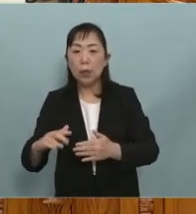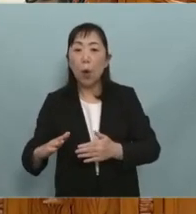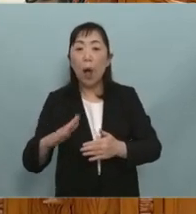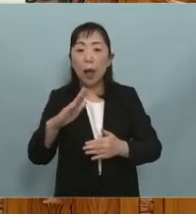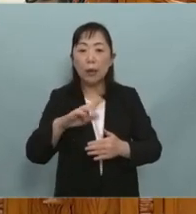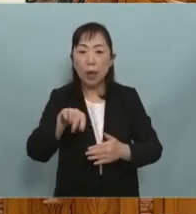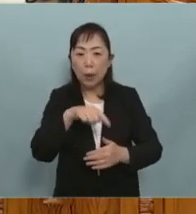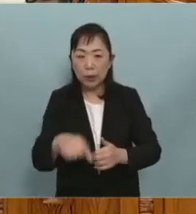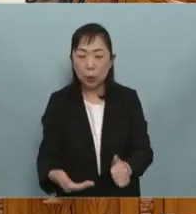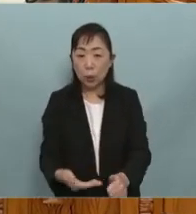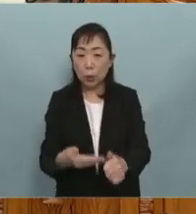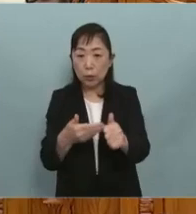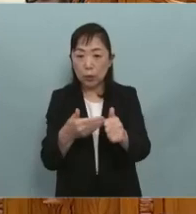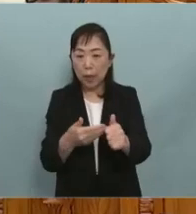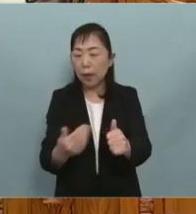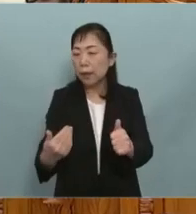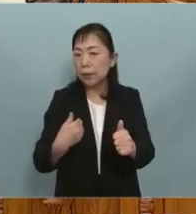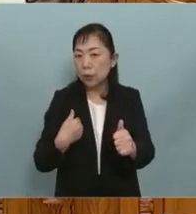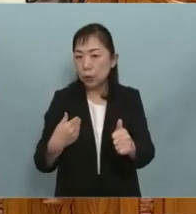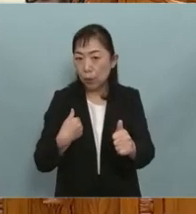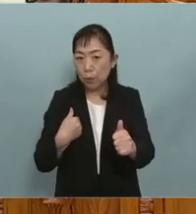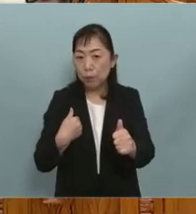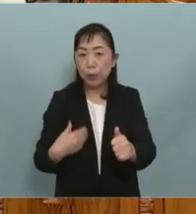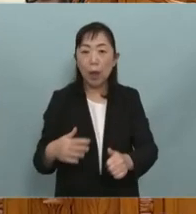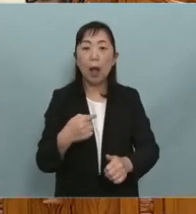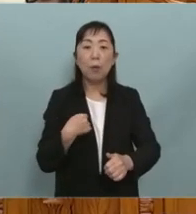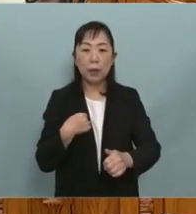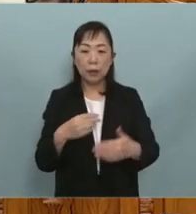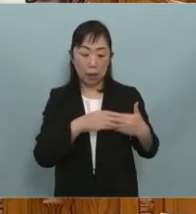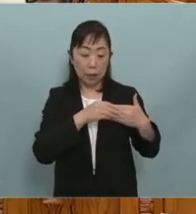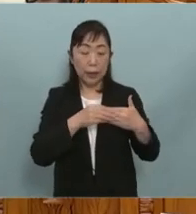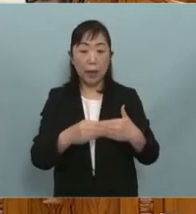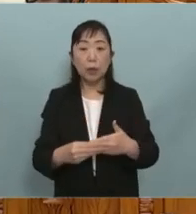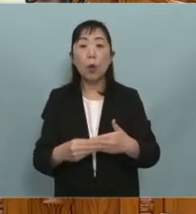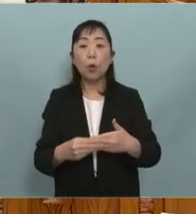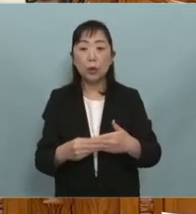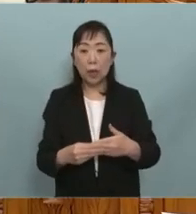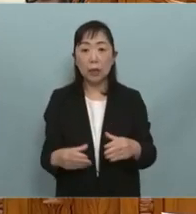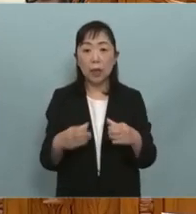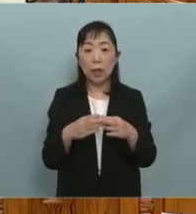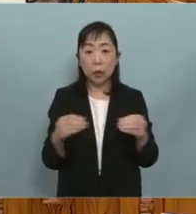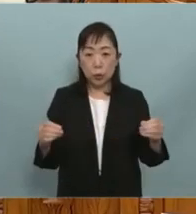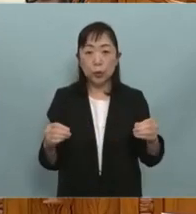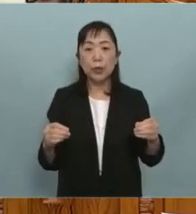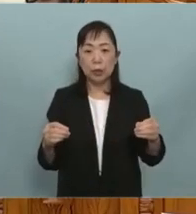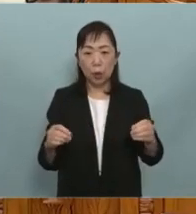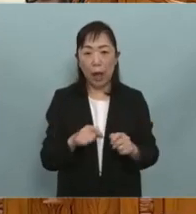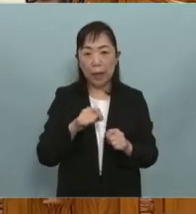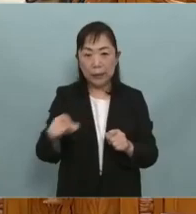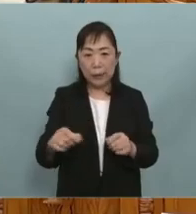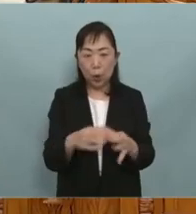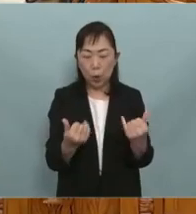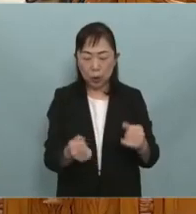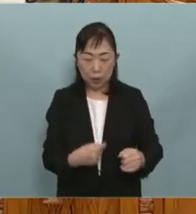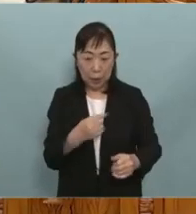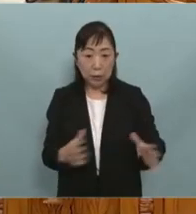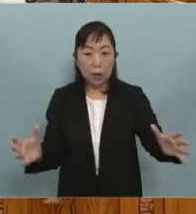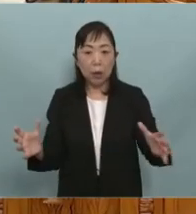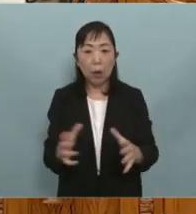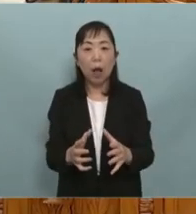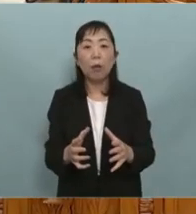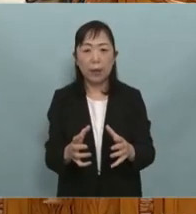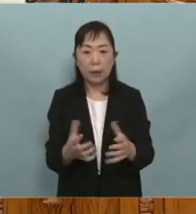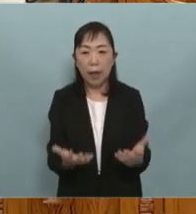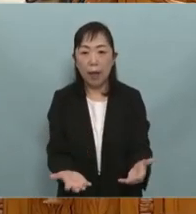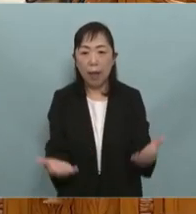人材育成こそ全てです私が戦闘に立って国地方国民が一丸となって地方創生